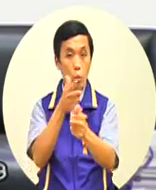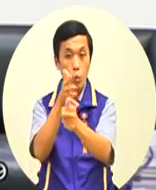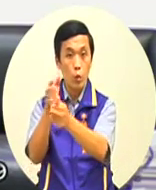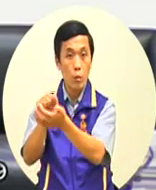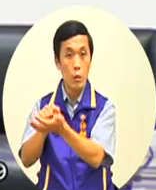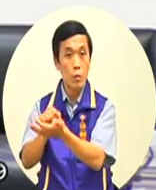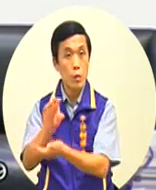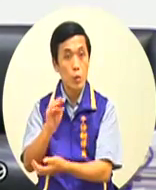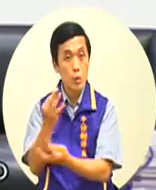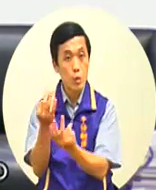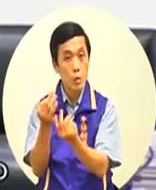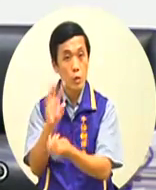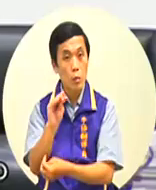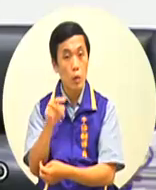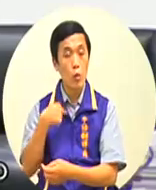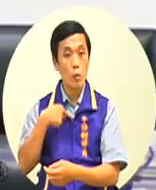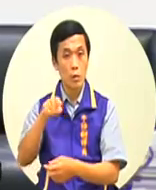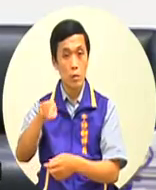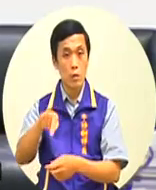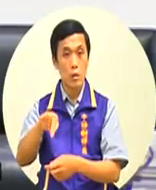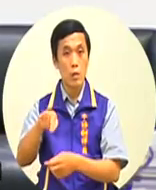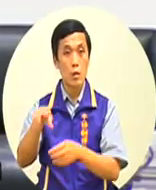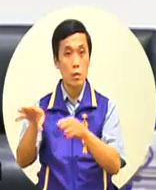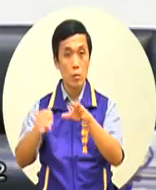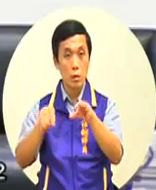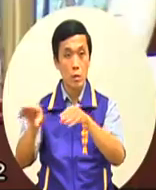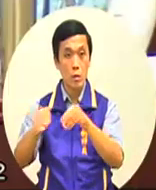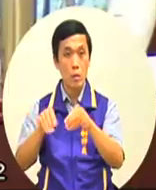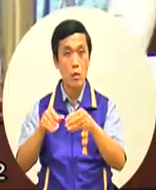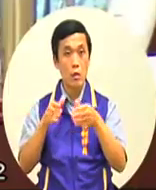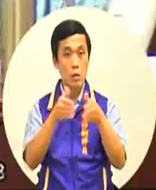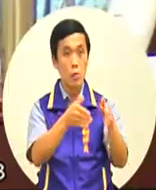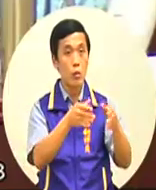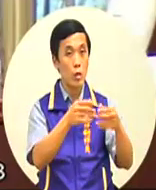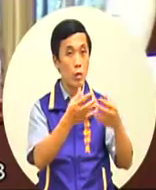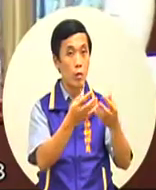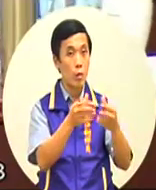没有，我们这边没有实际的部分工时的人数，